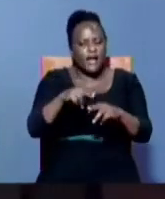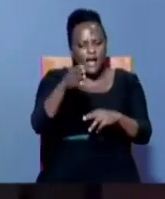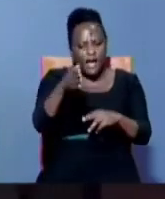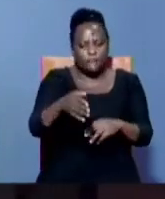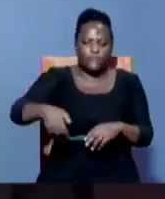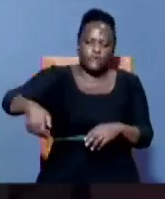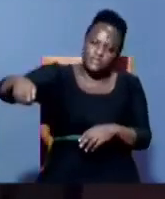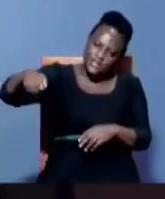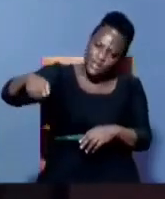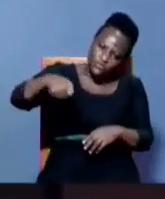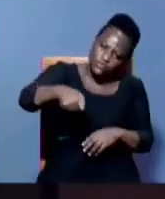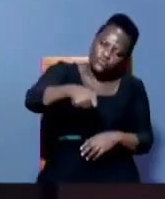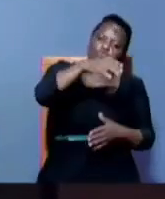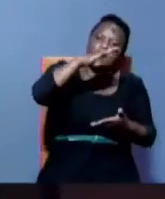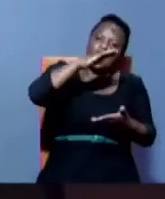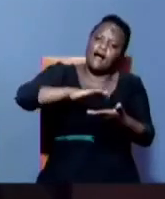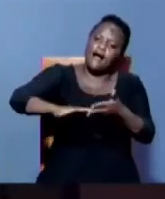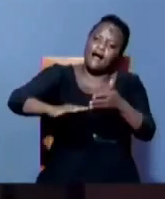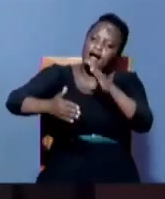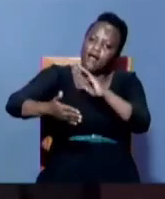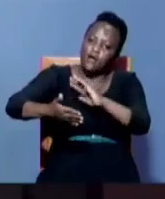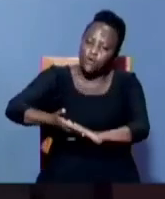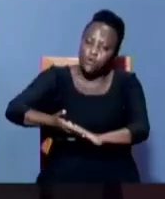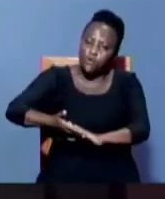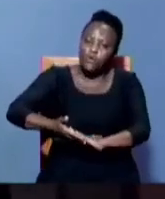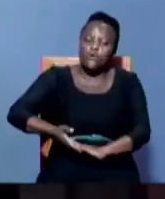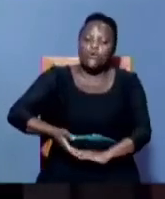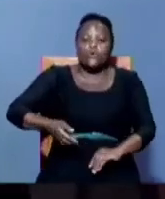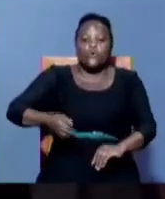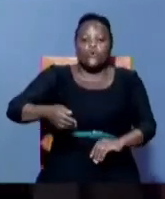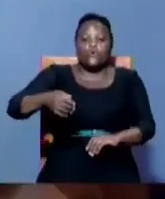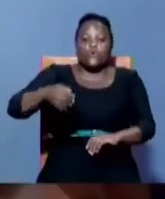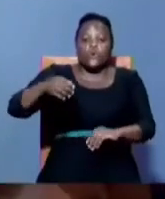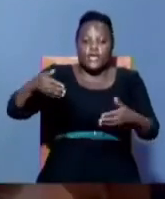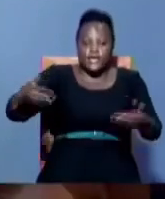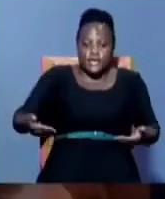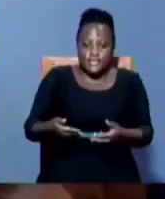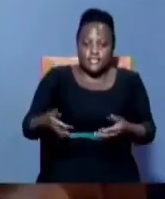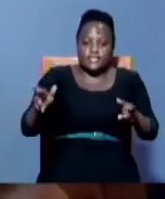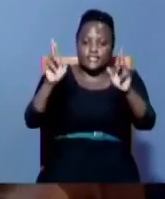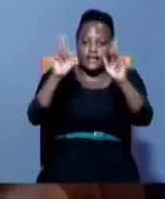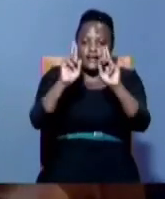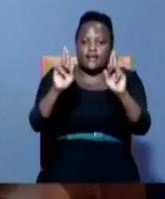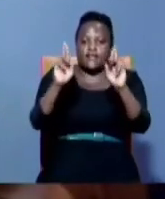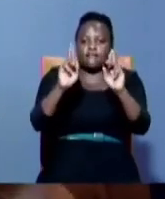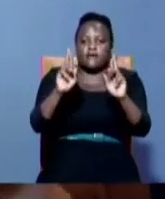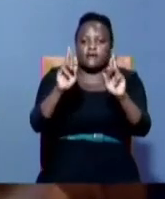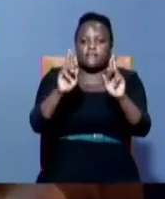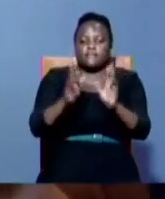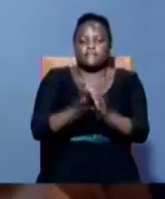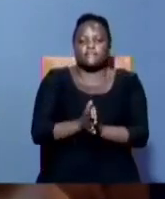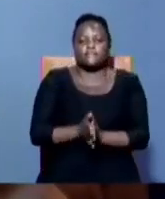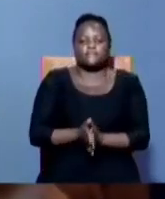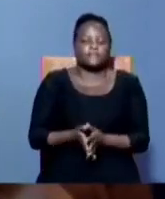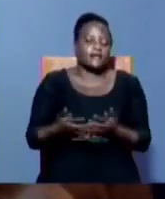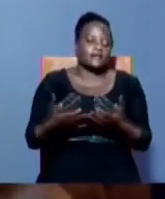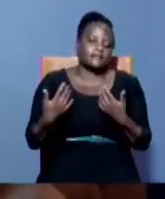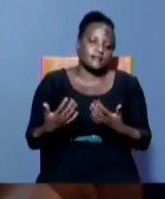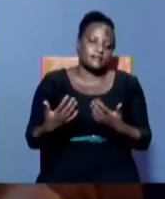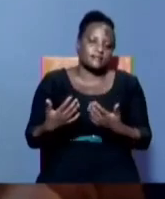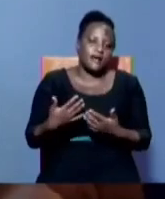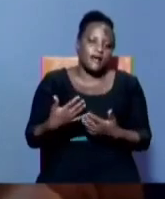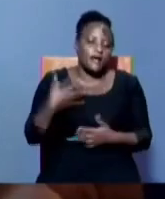kwenye sanduku la agano juu ya kiti cha rehema. Sasa baada ya kuona